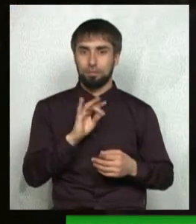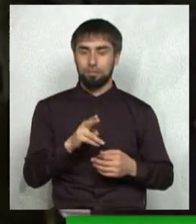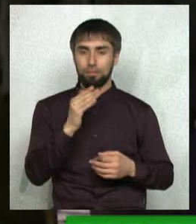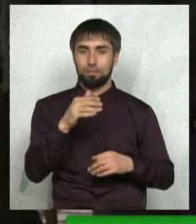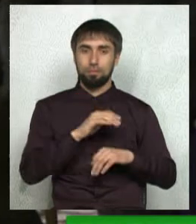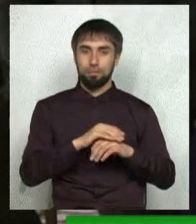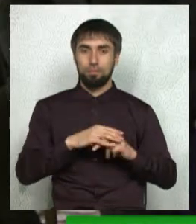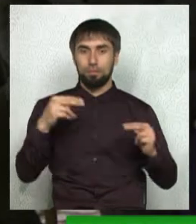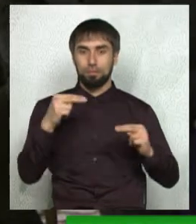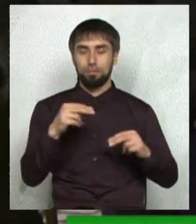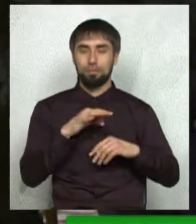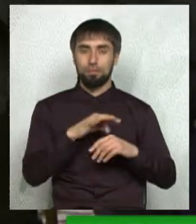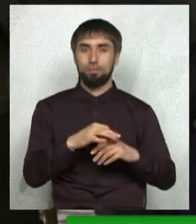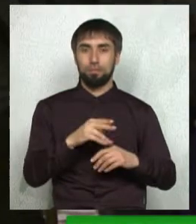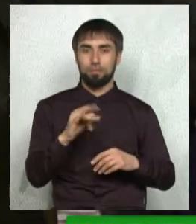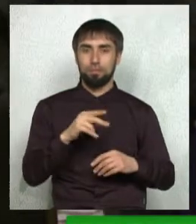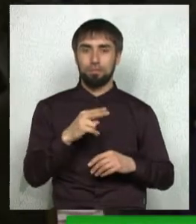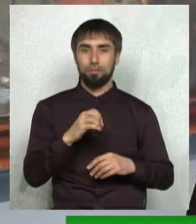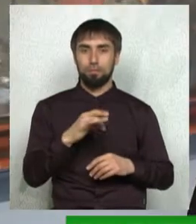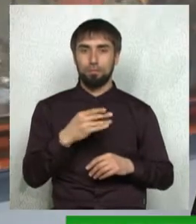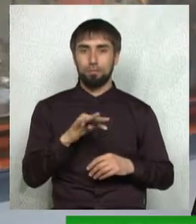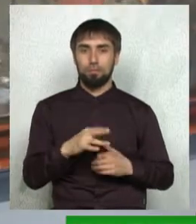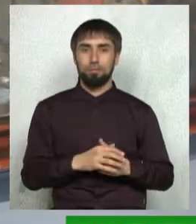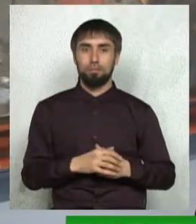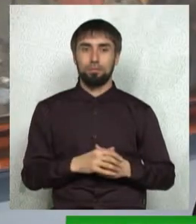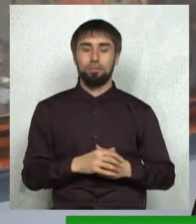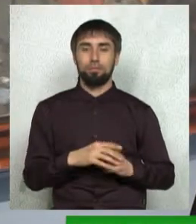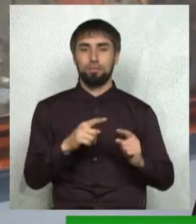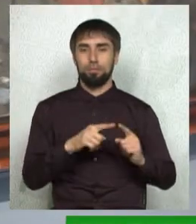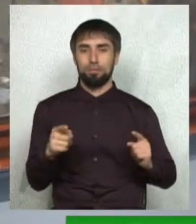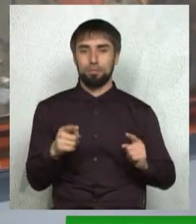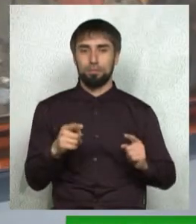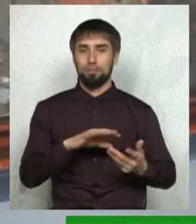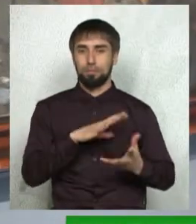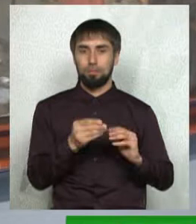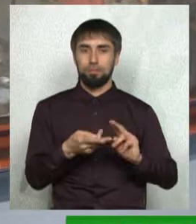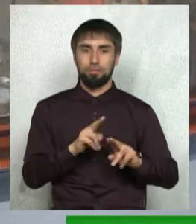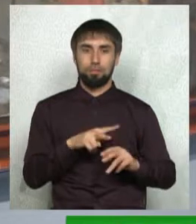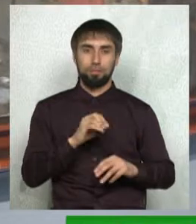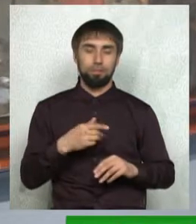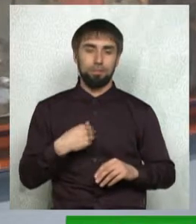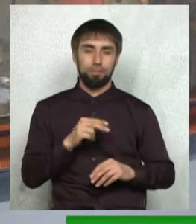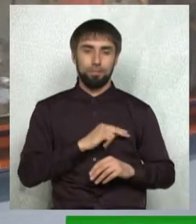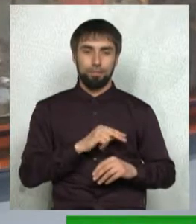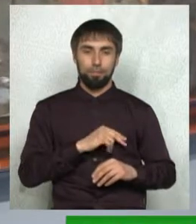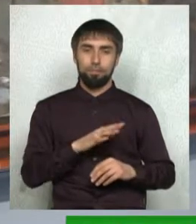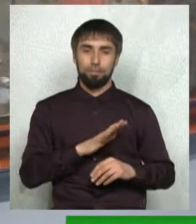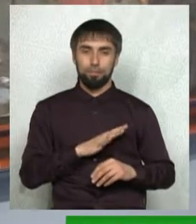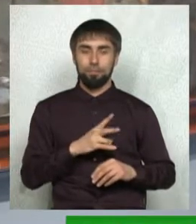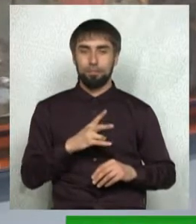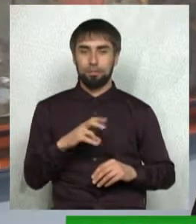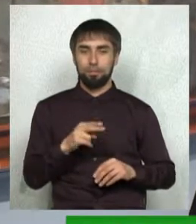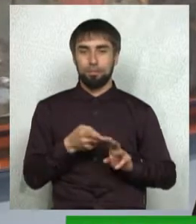и свидетельства людей, прошедших через депортацию. На протяжении всех этих лет мы работали опять-таки над